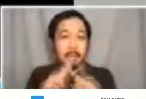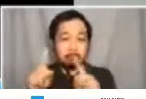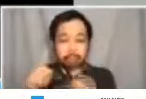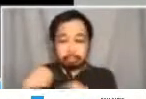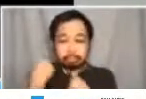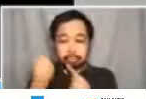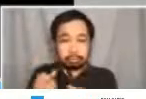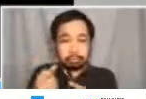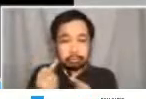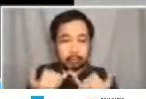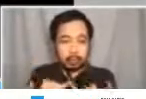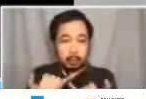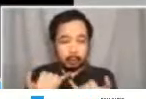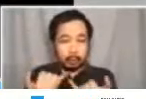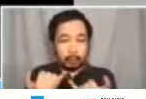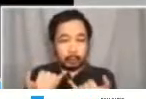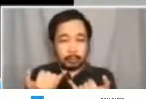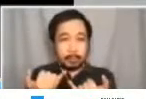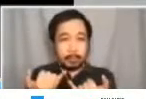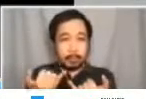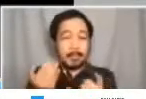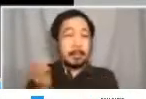and pero ngayon